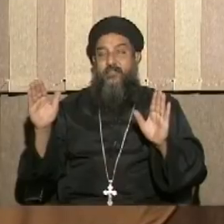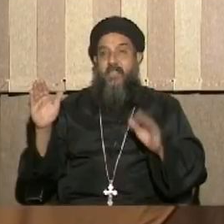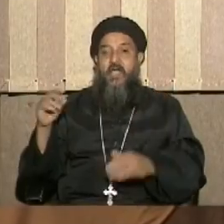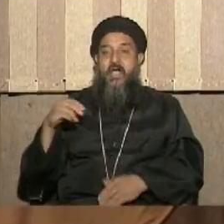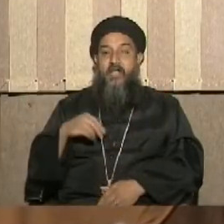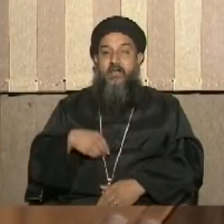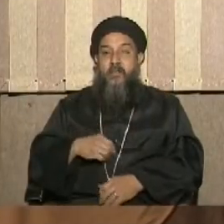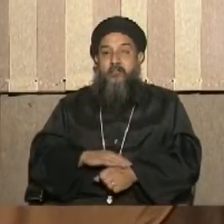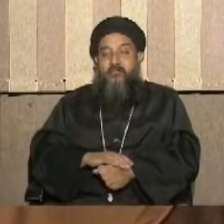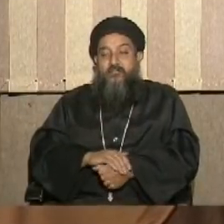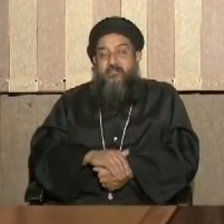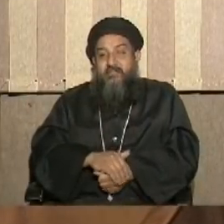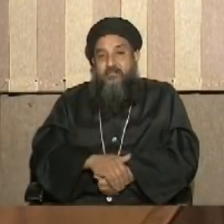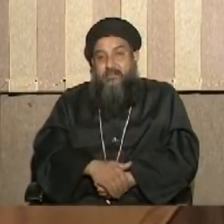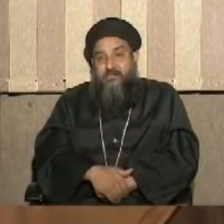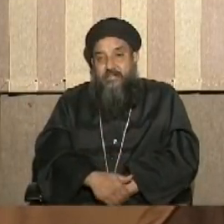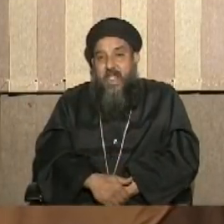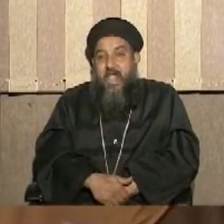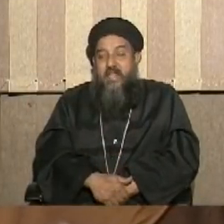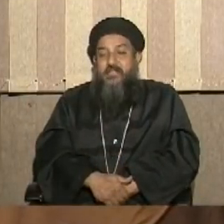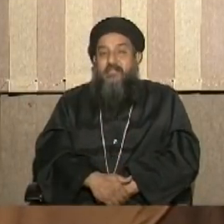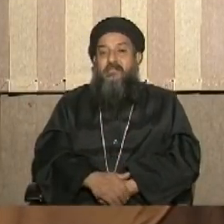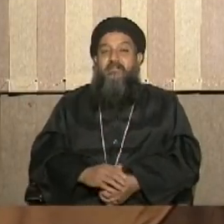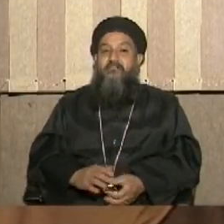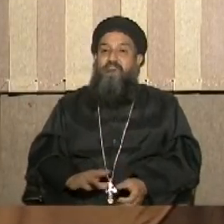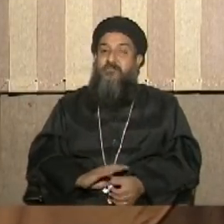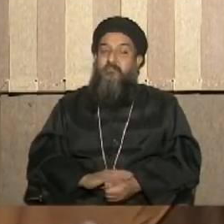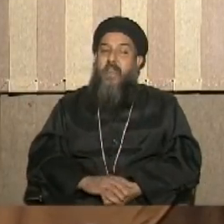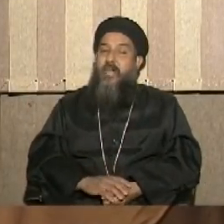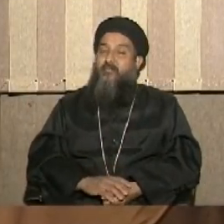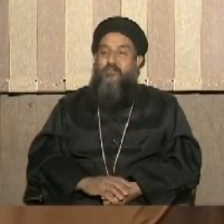ما بقتش قادر أعيش في القصر من غيرهم،